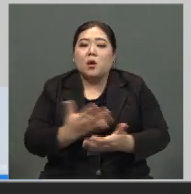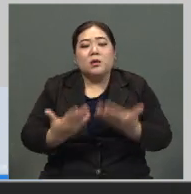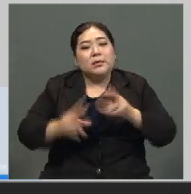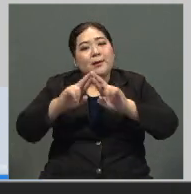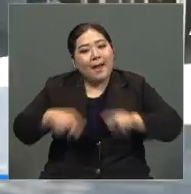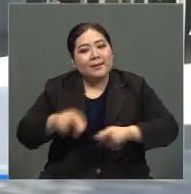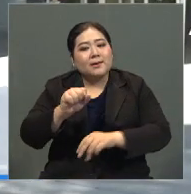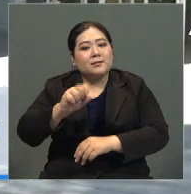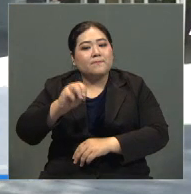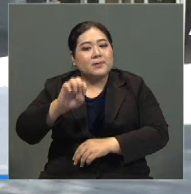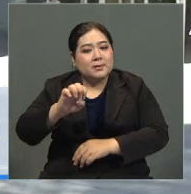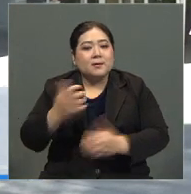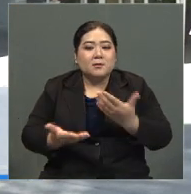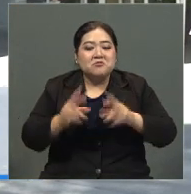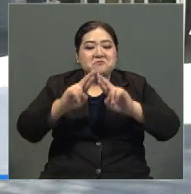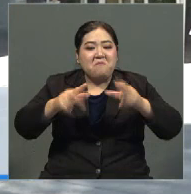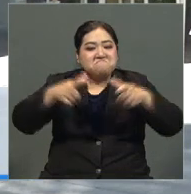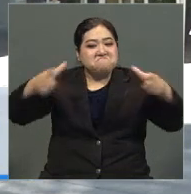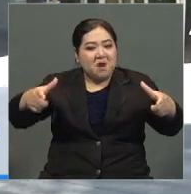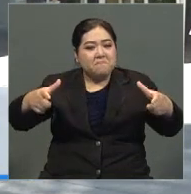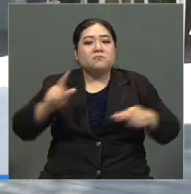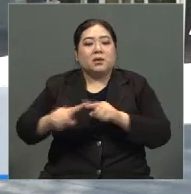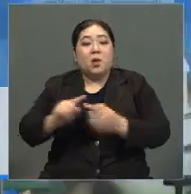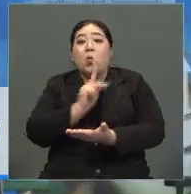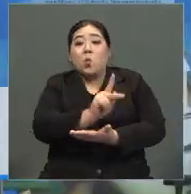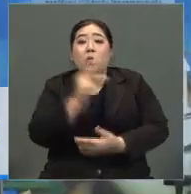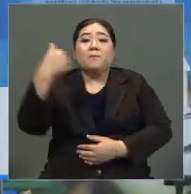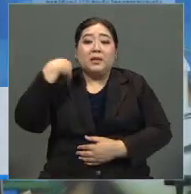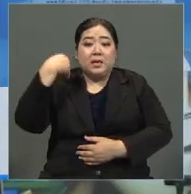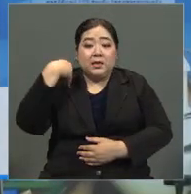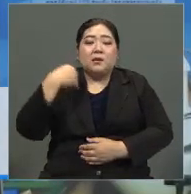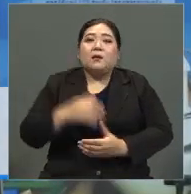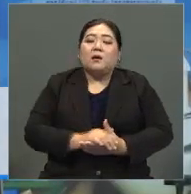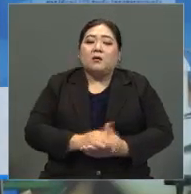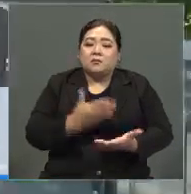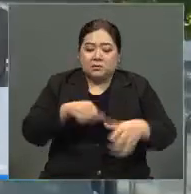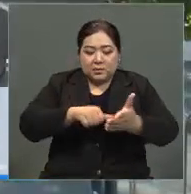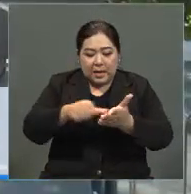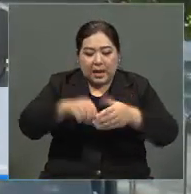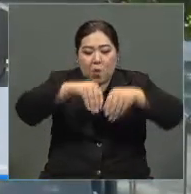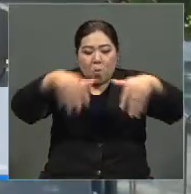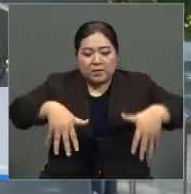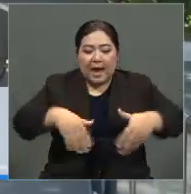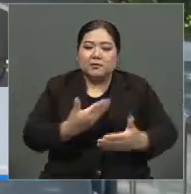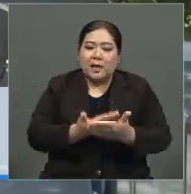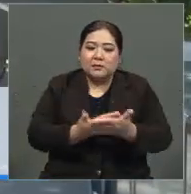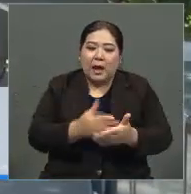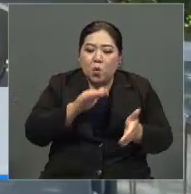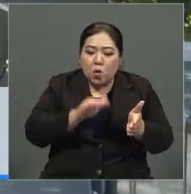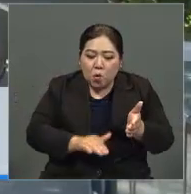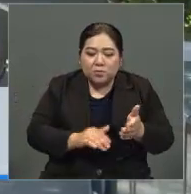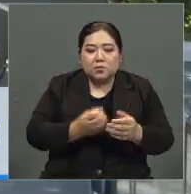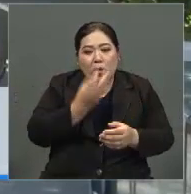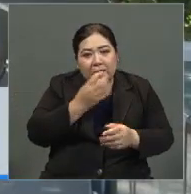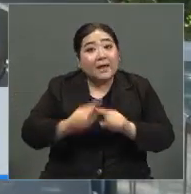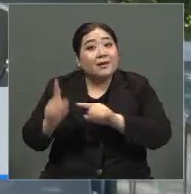ูกนี่ SME และลกนี่ธุริกิจขนาใหญ่ซึ่มีแวทางกมประปรงโครงสร้างนี้ทั้งการลดค่างวด ขยายระยะเวลาการช